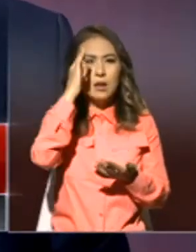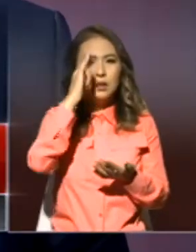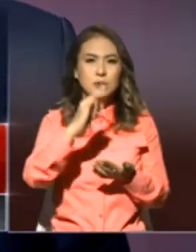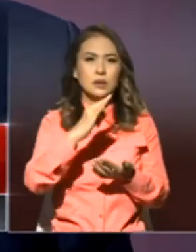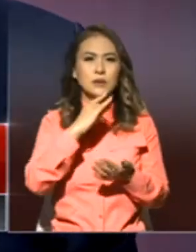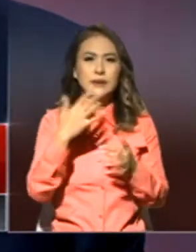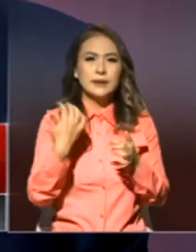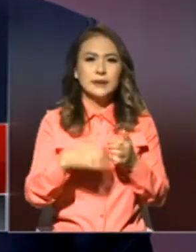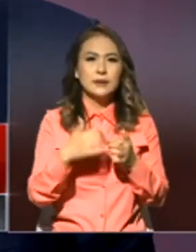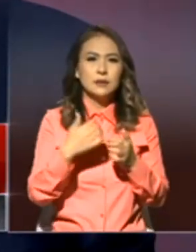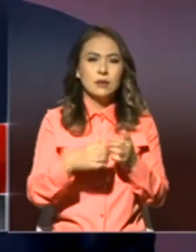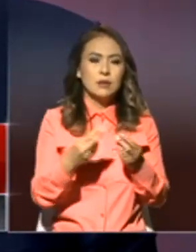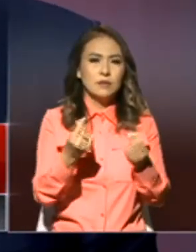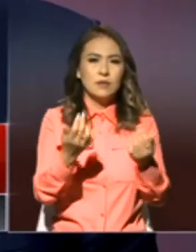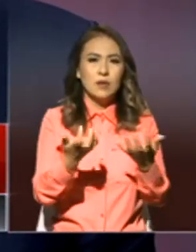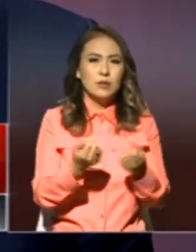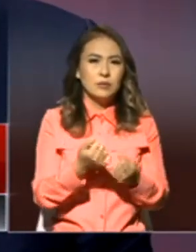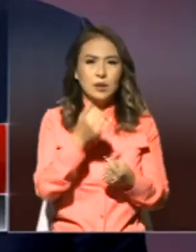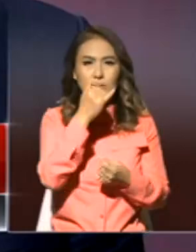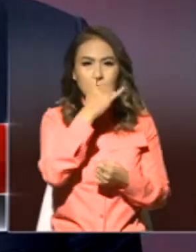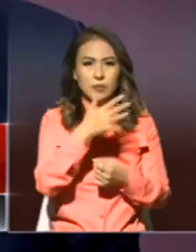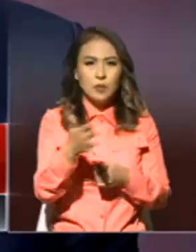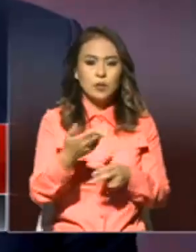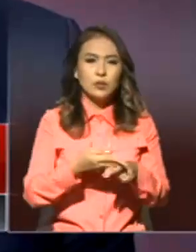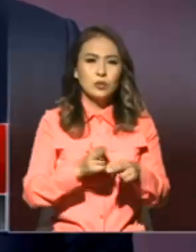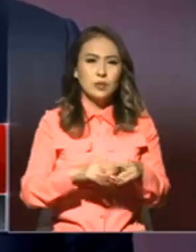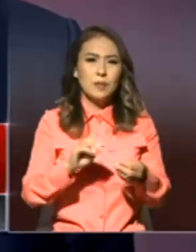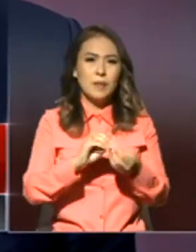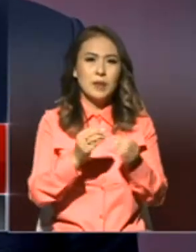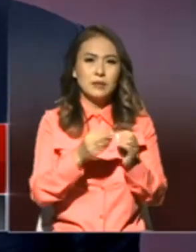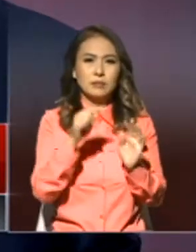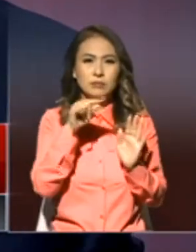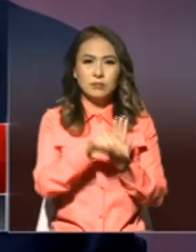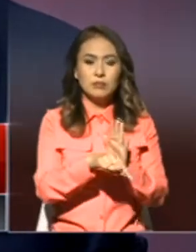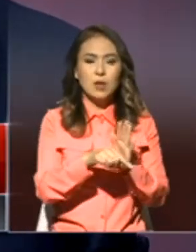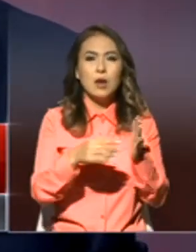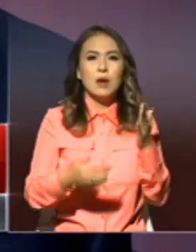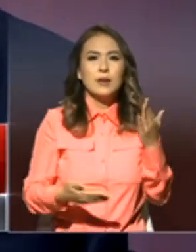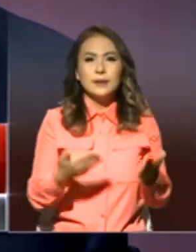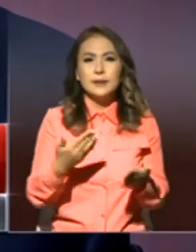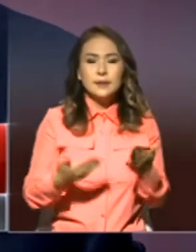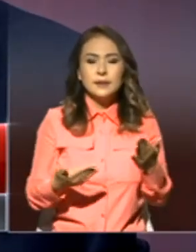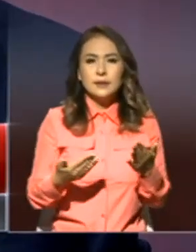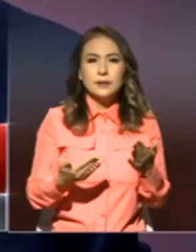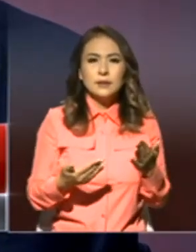табысты алатын адам ала алмайтын белгілі. Көрдіңіз бе? Мәселе бәрі осында кеп тіреліп тұр. Ал енді